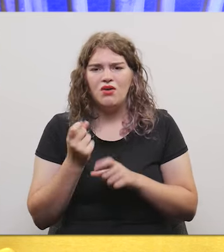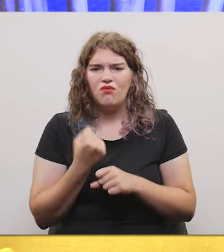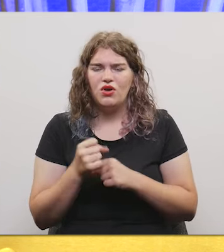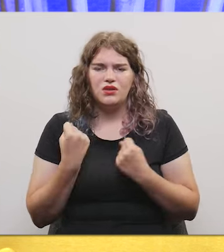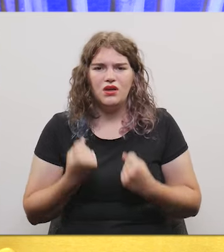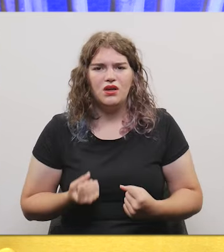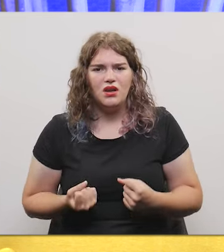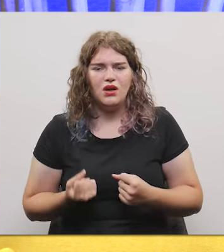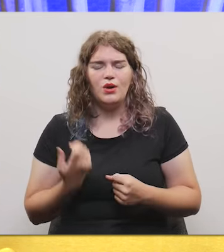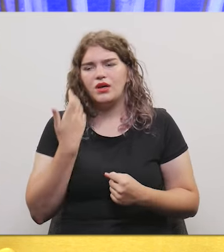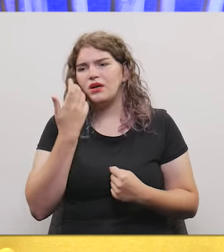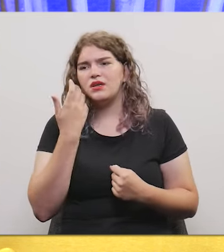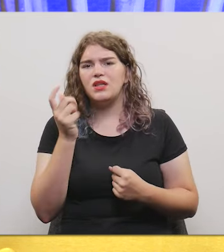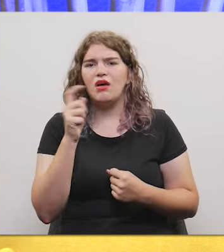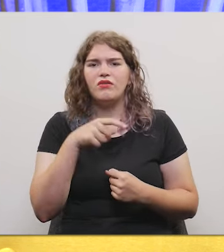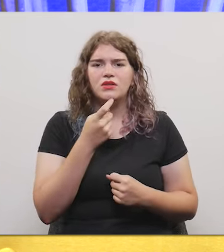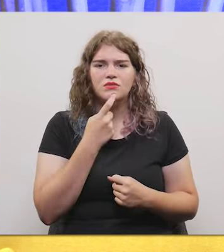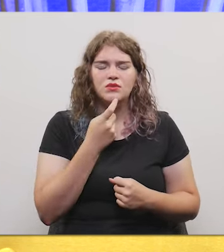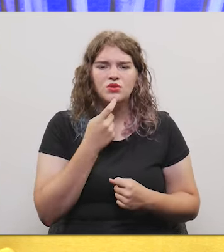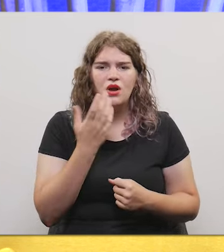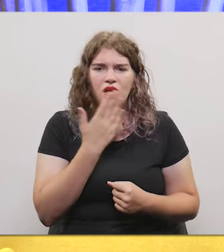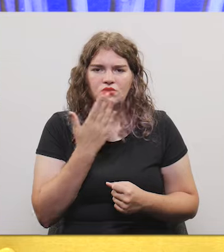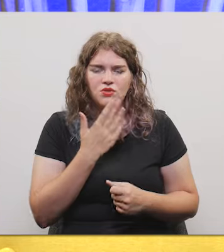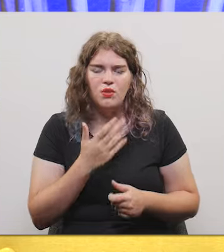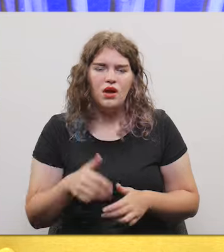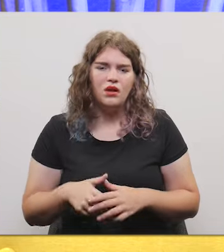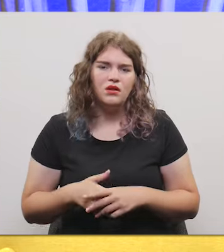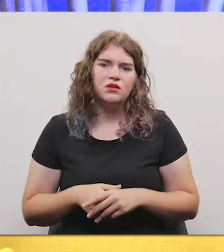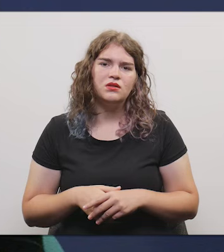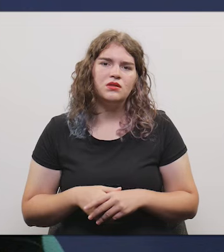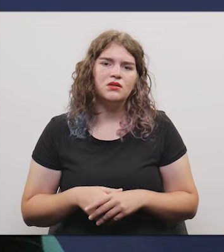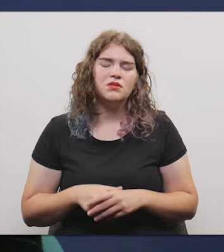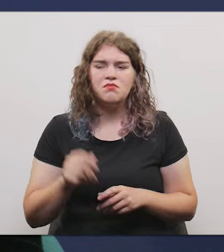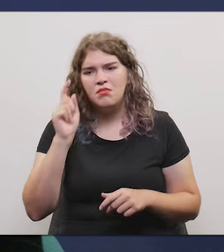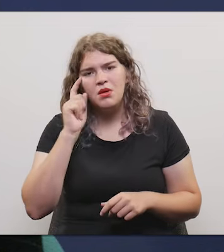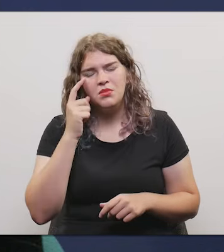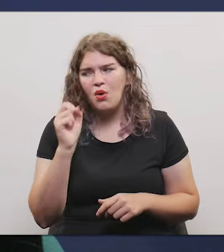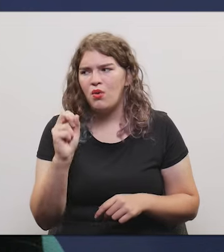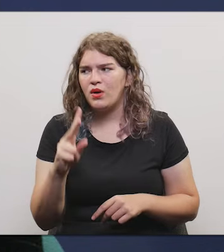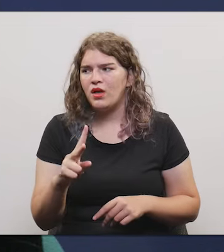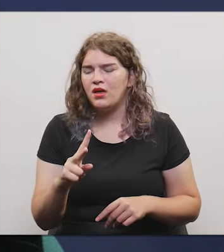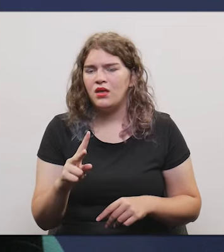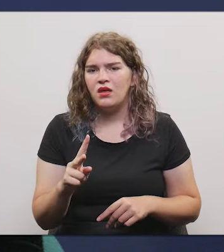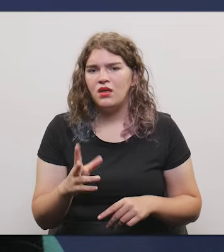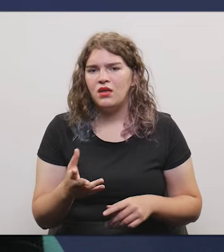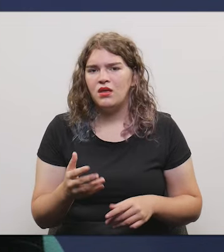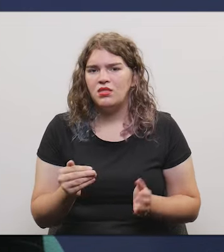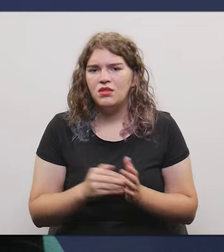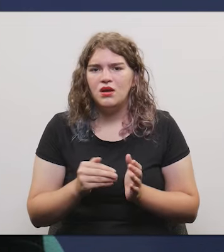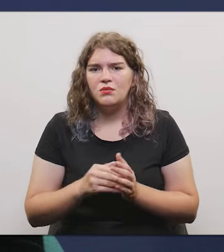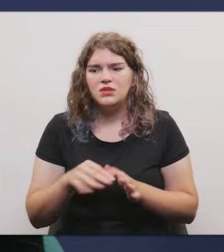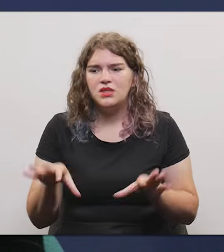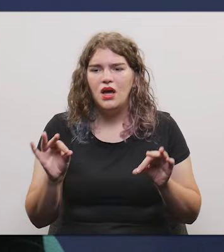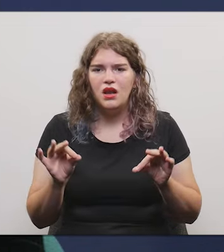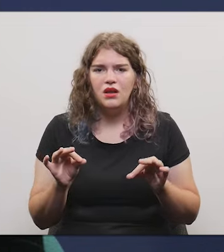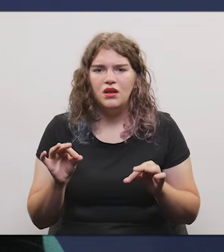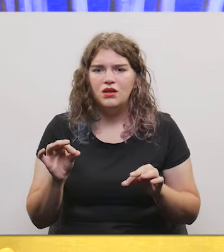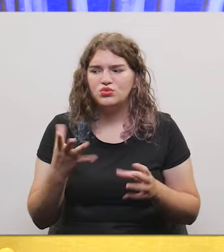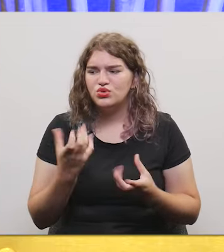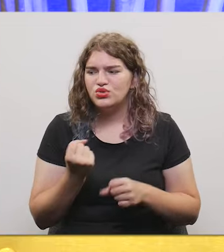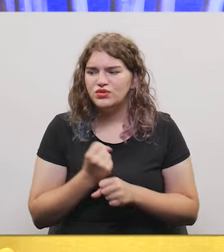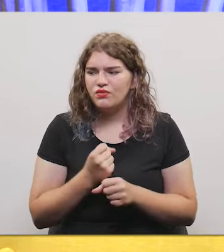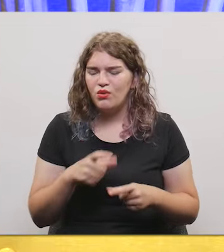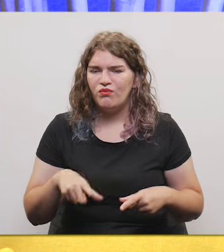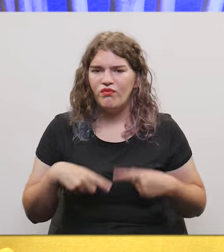Dar cumva atunci când am venit aici la școală, m-am gândit, ok, trebuie să